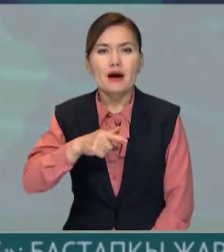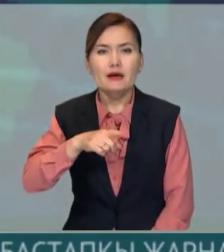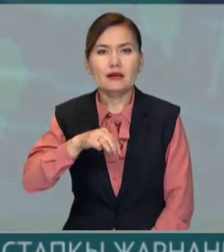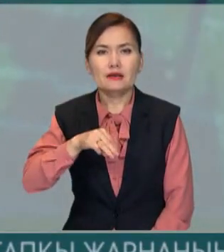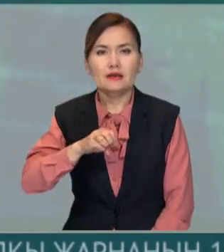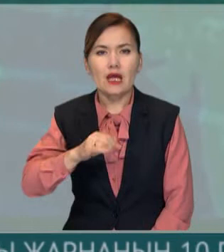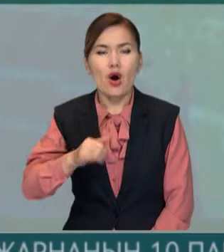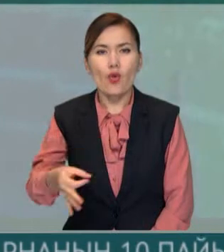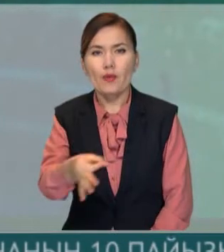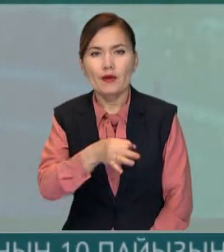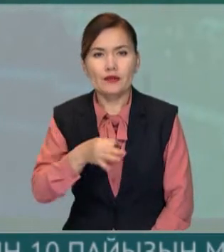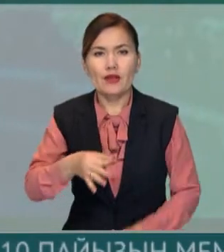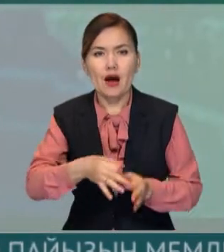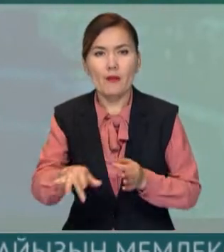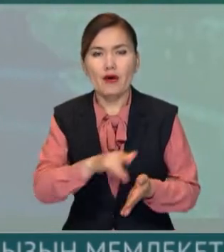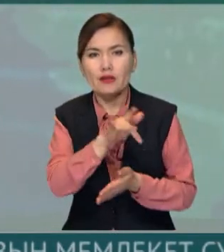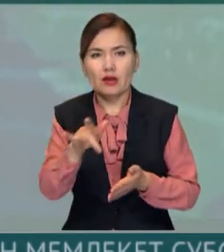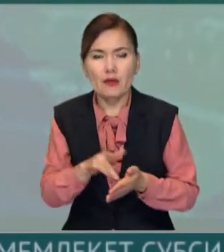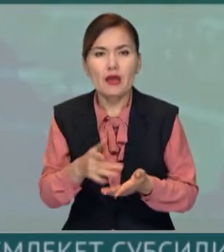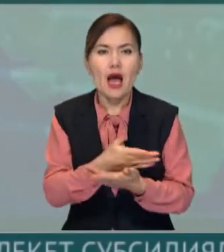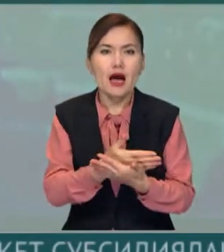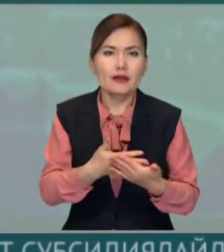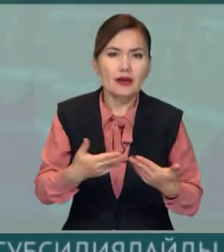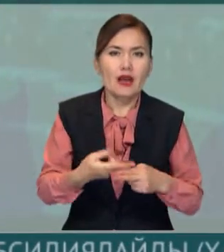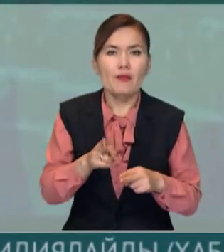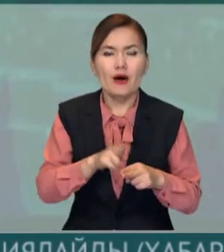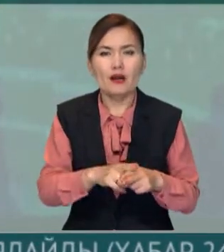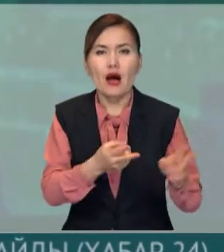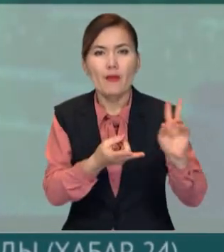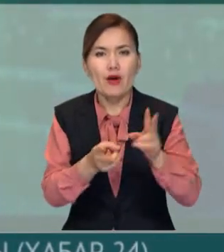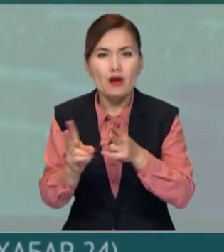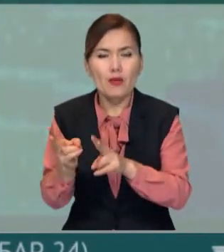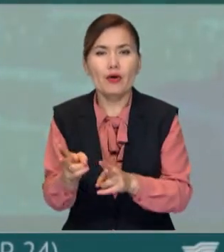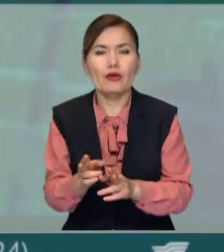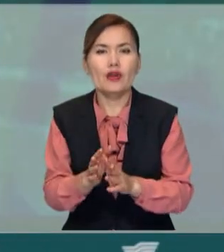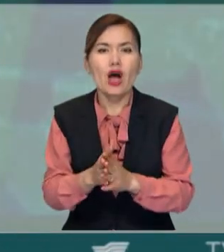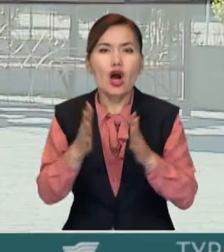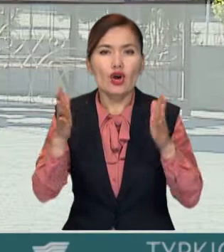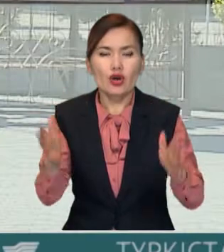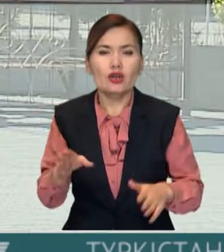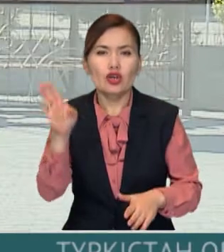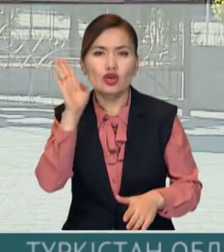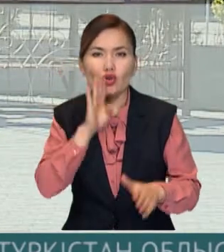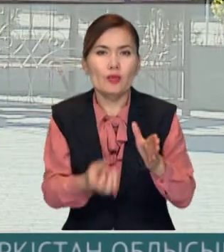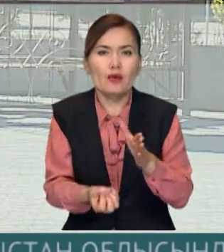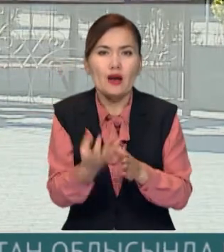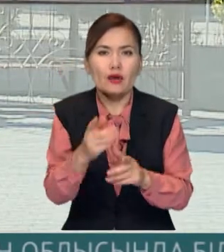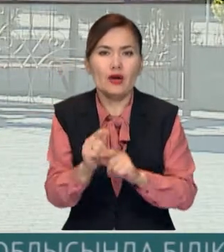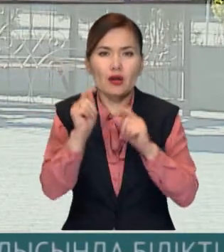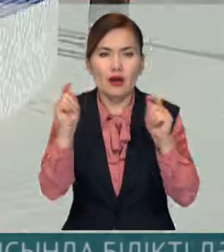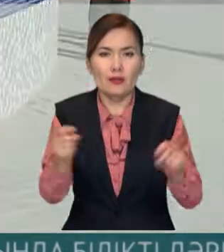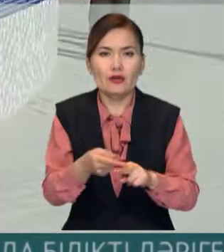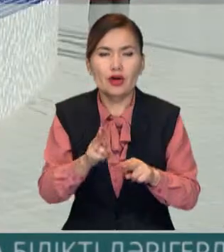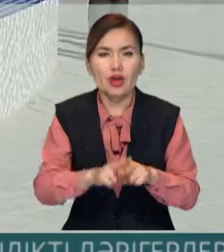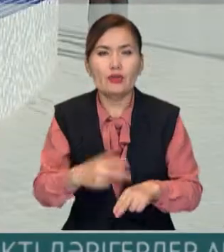Маңғыстау облысындағы Жаңа Өзен қаласында түрлі түсті киіп киініп билеп тұратын үлкен субұрқақ іске қосылды. Бұл жергілікті